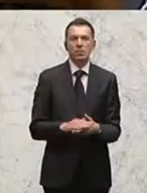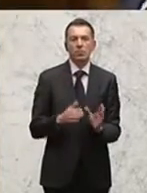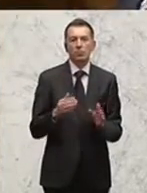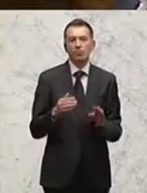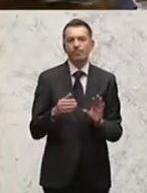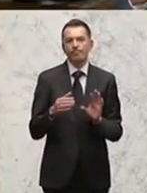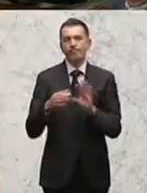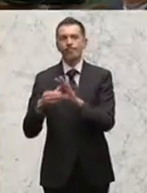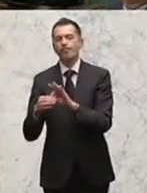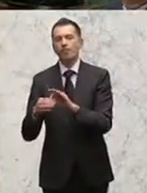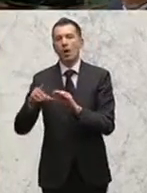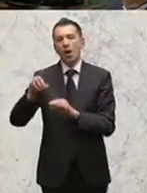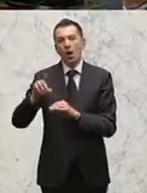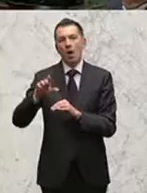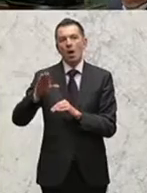Dschihad anschließen.